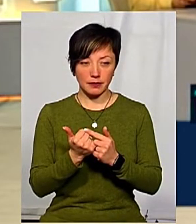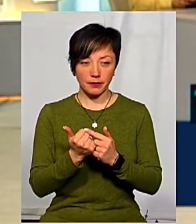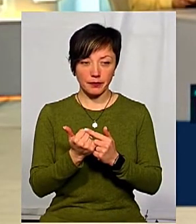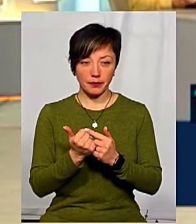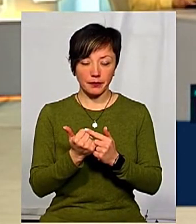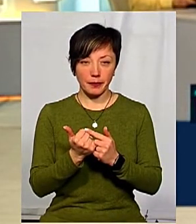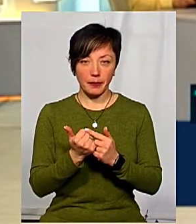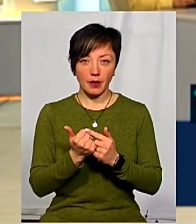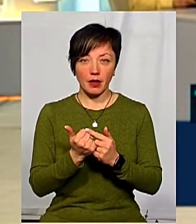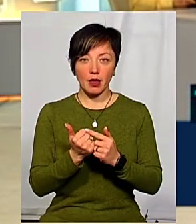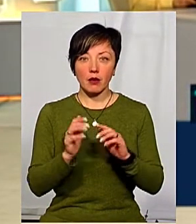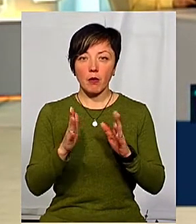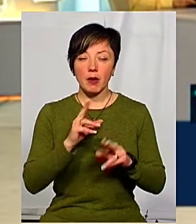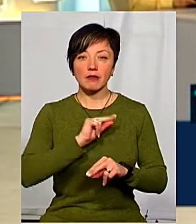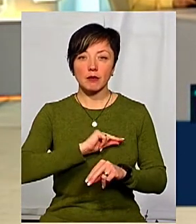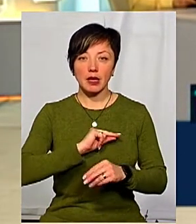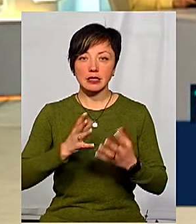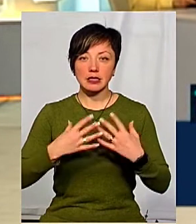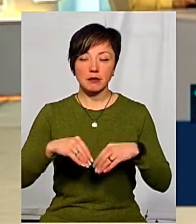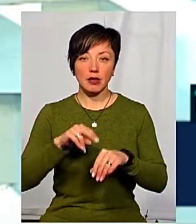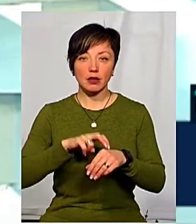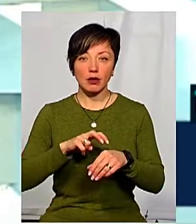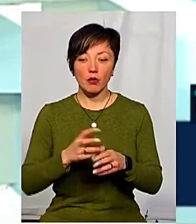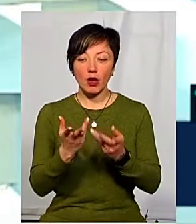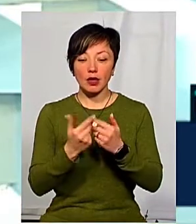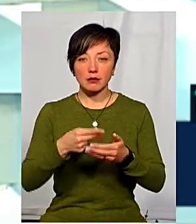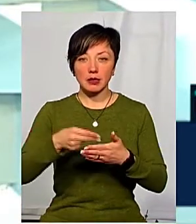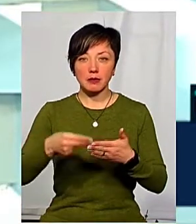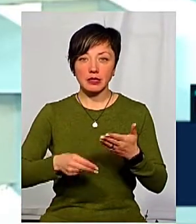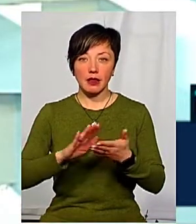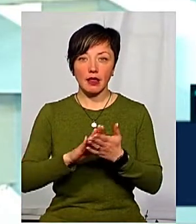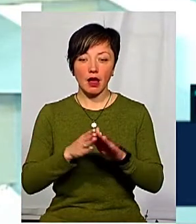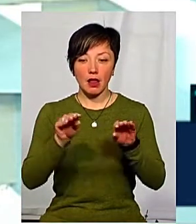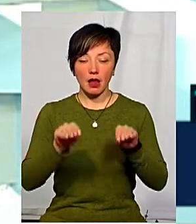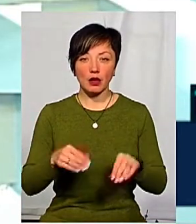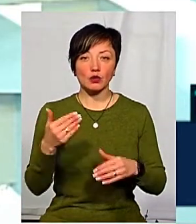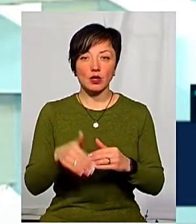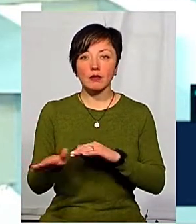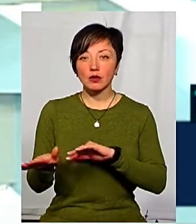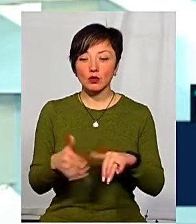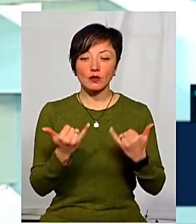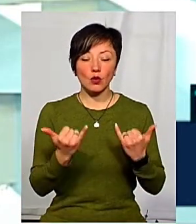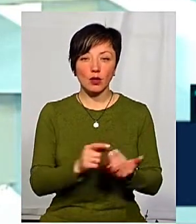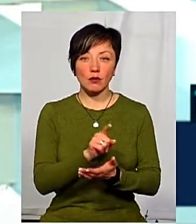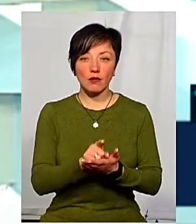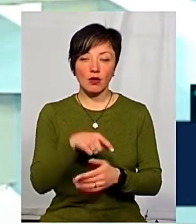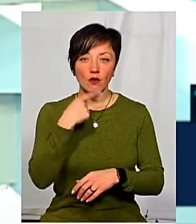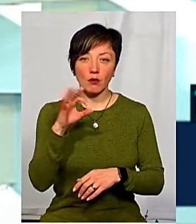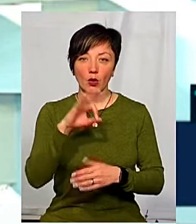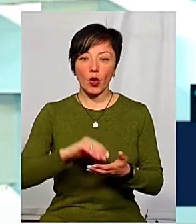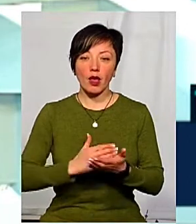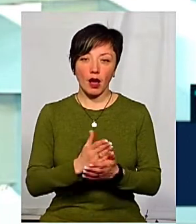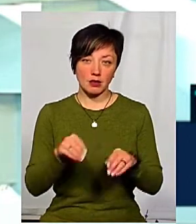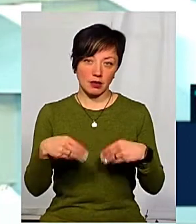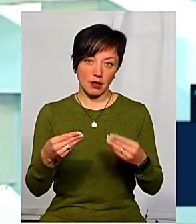момент в праці сімейного лікаря по кількості підписаних декларацій, він уже минув. Ми сьогодні повинні говорити про